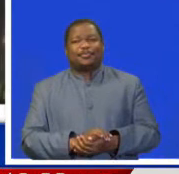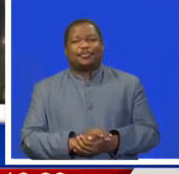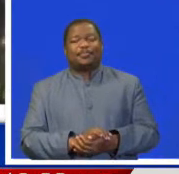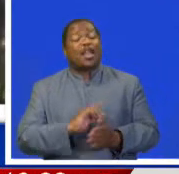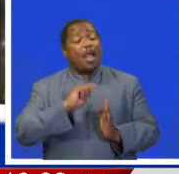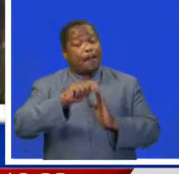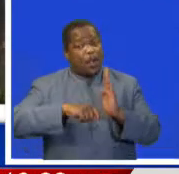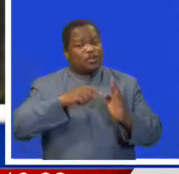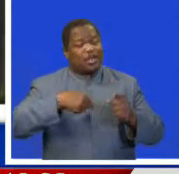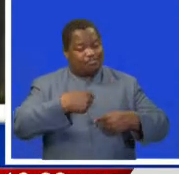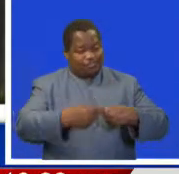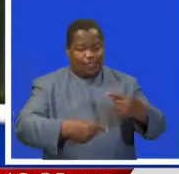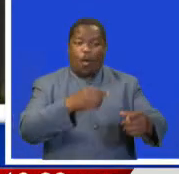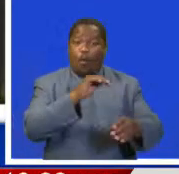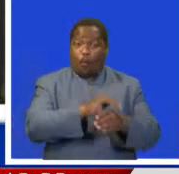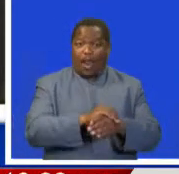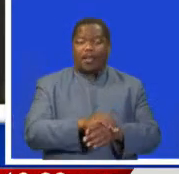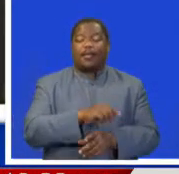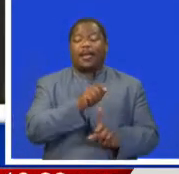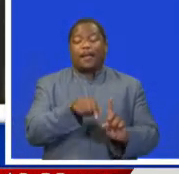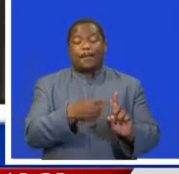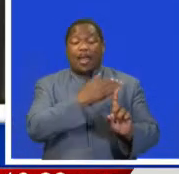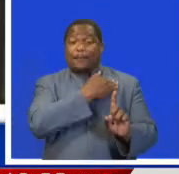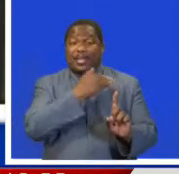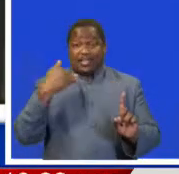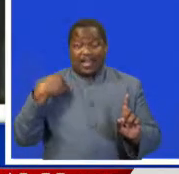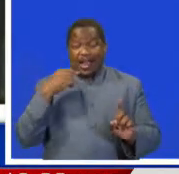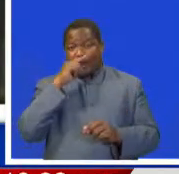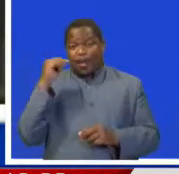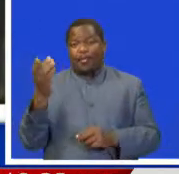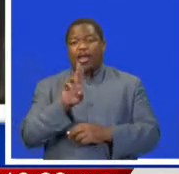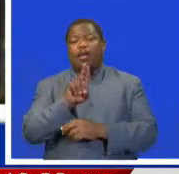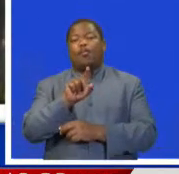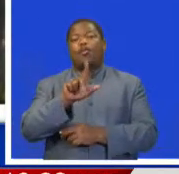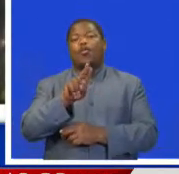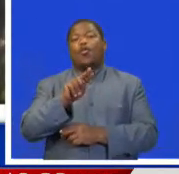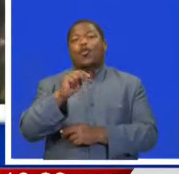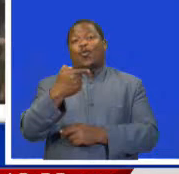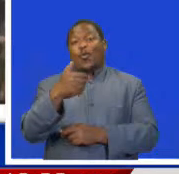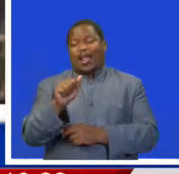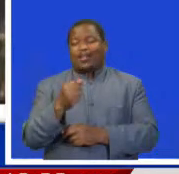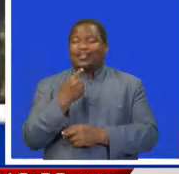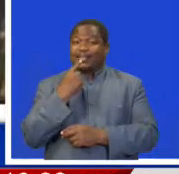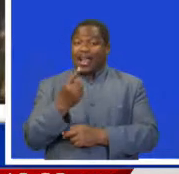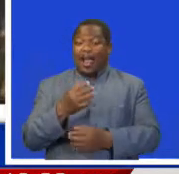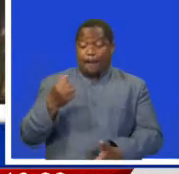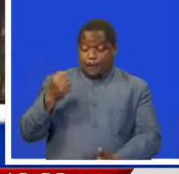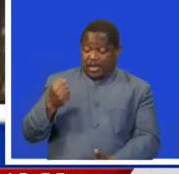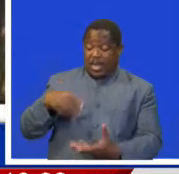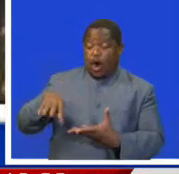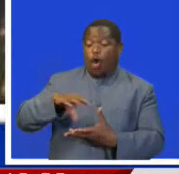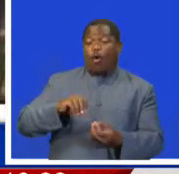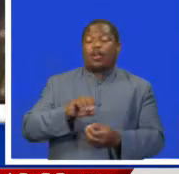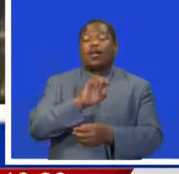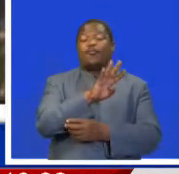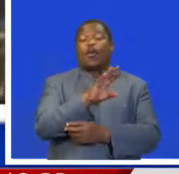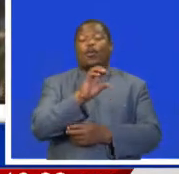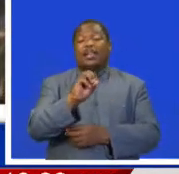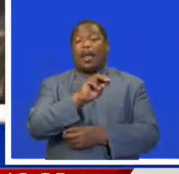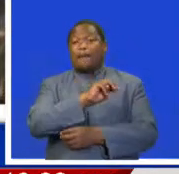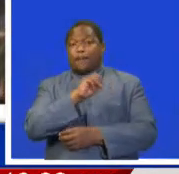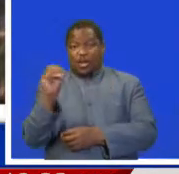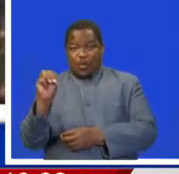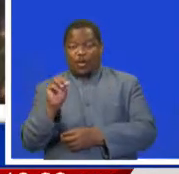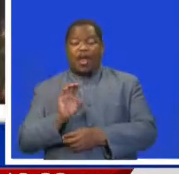ngikusho kwenduna yetemidlalo Harris Bulunga lomsebenzi utawubita imali letigisi letingemashumi lamane emalangeni 40 million